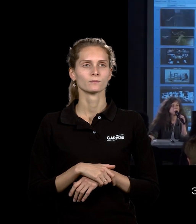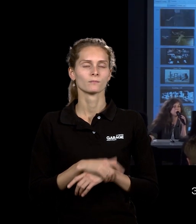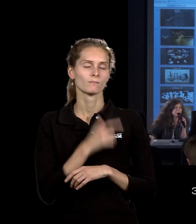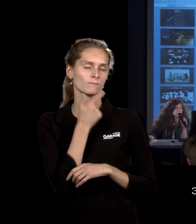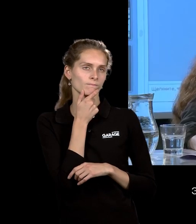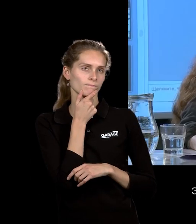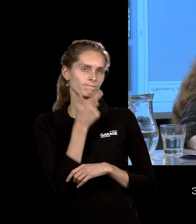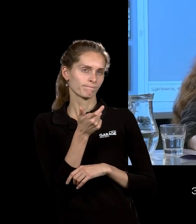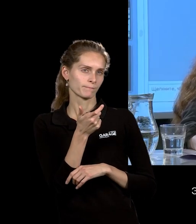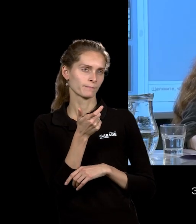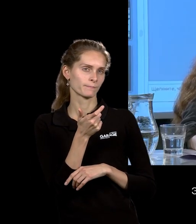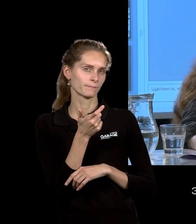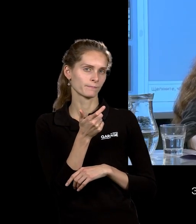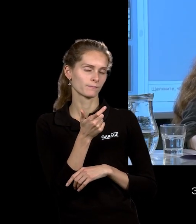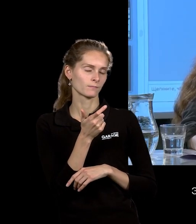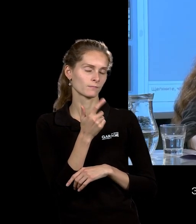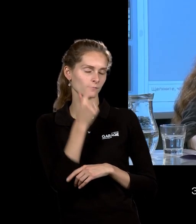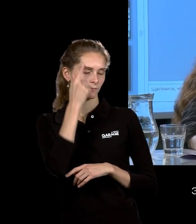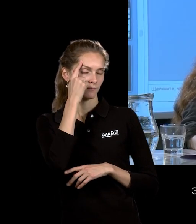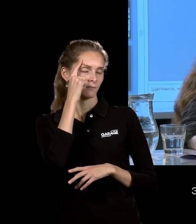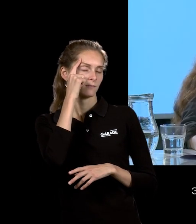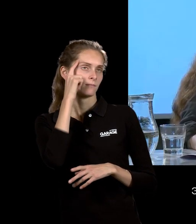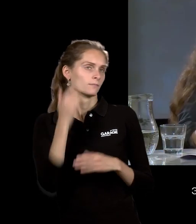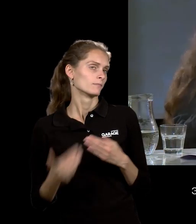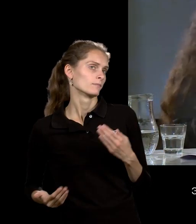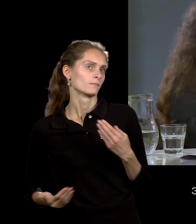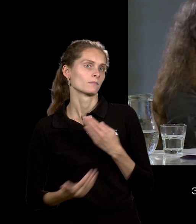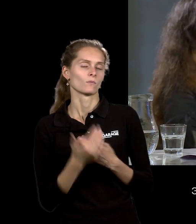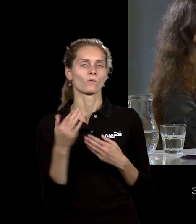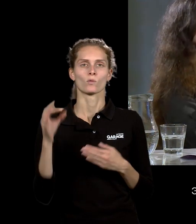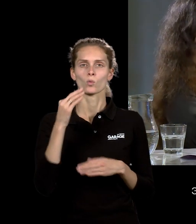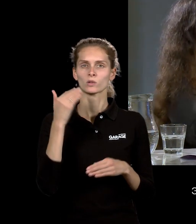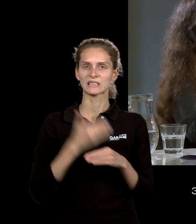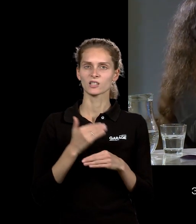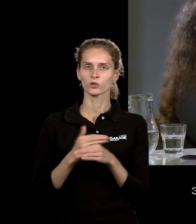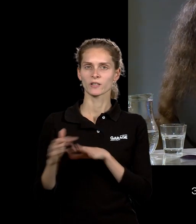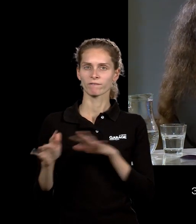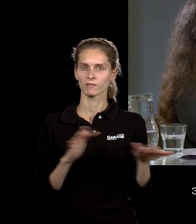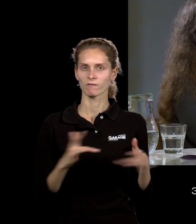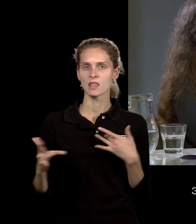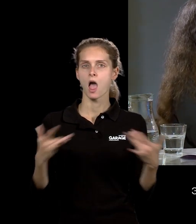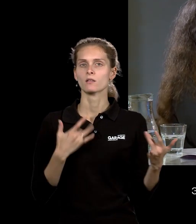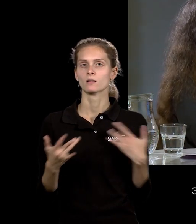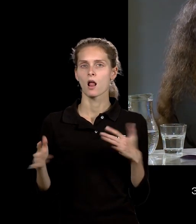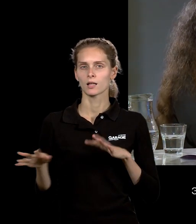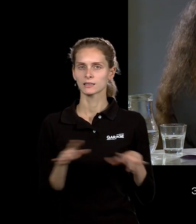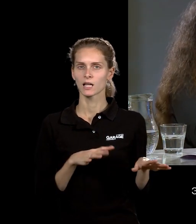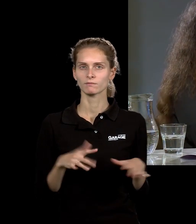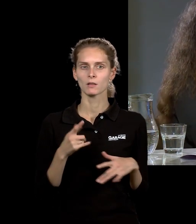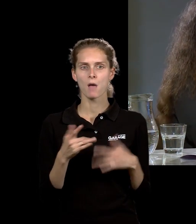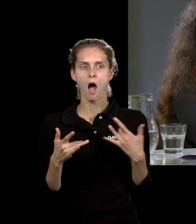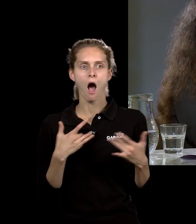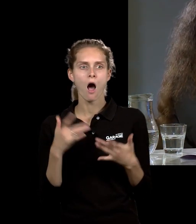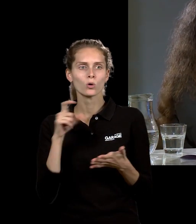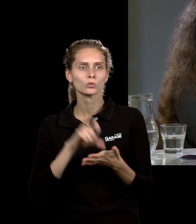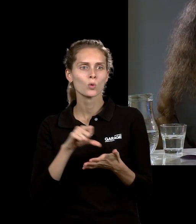зрелище, которое абсолютно переосмысляет сценическое действие, театральное действие, где уже нету там актеров